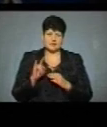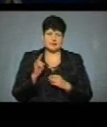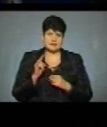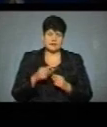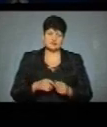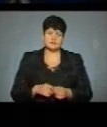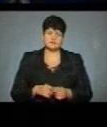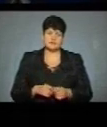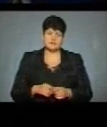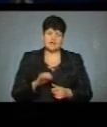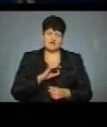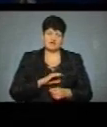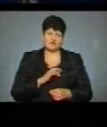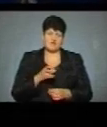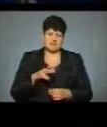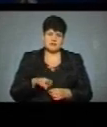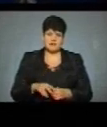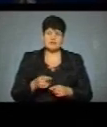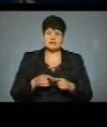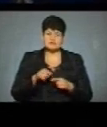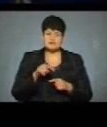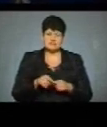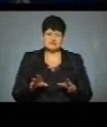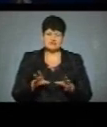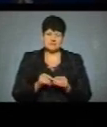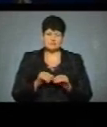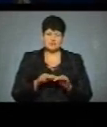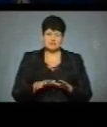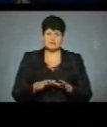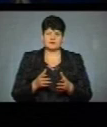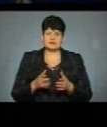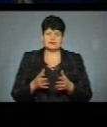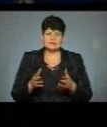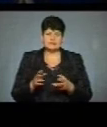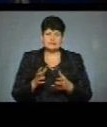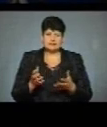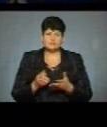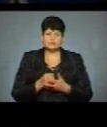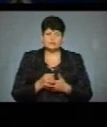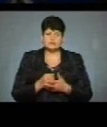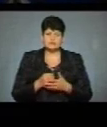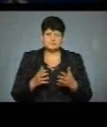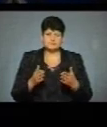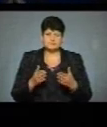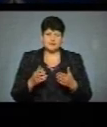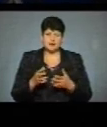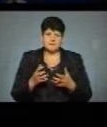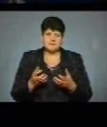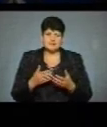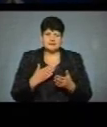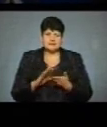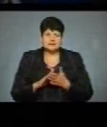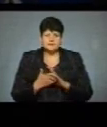і вихователя. І оця їхня взаємодія. Вони знаходили в Кіспані такі пошуки щодо тих методів і прийомів,